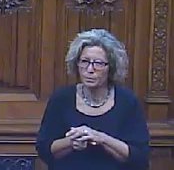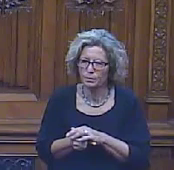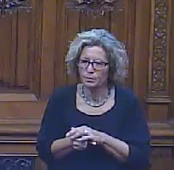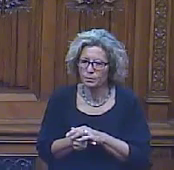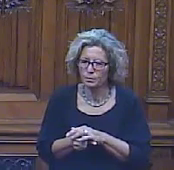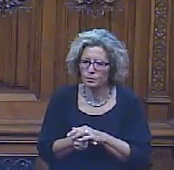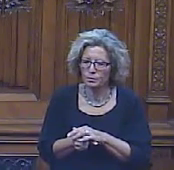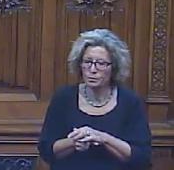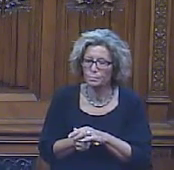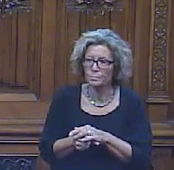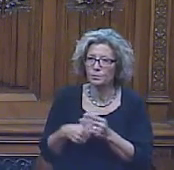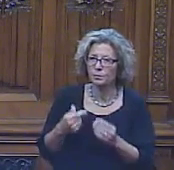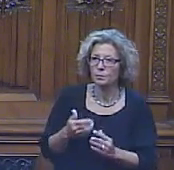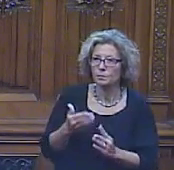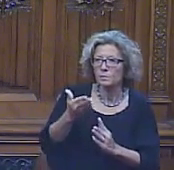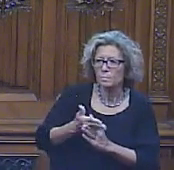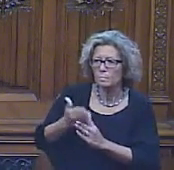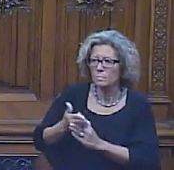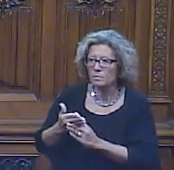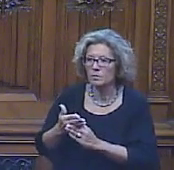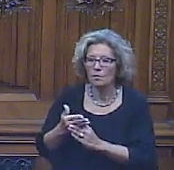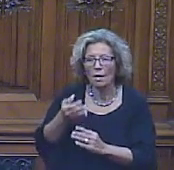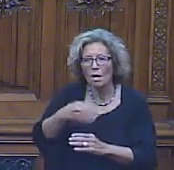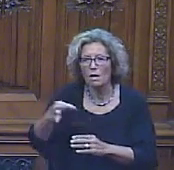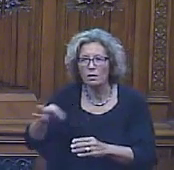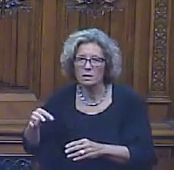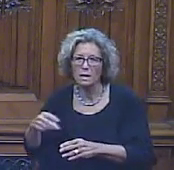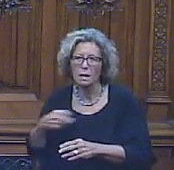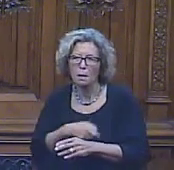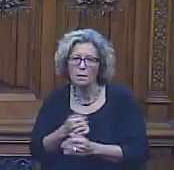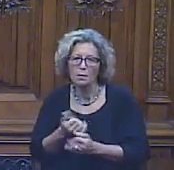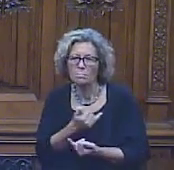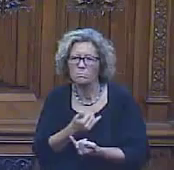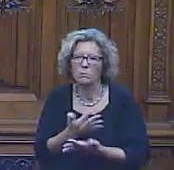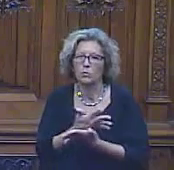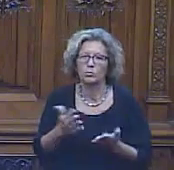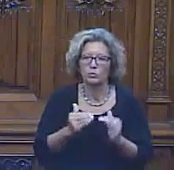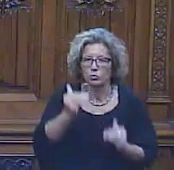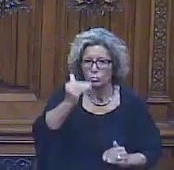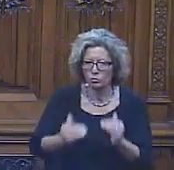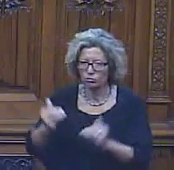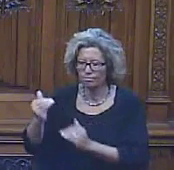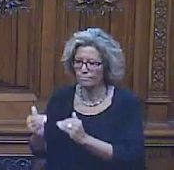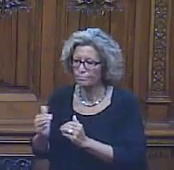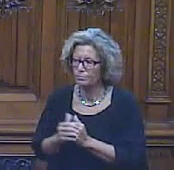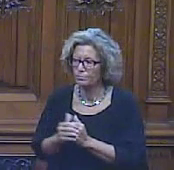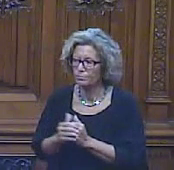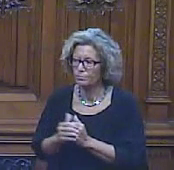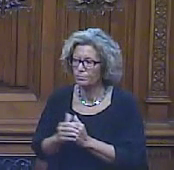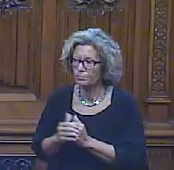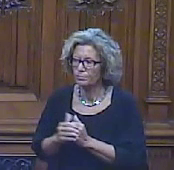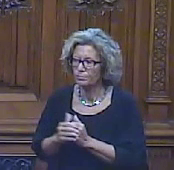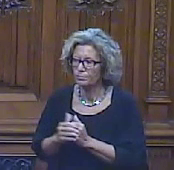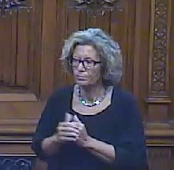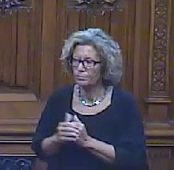da gibt es zwischen den einzelnen Parteien gewaltige Unterschiede. Chancen